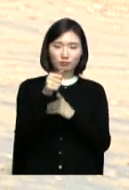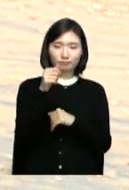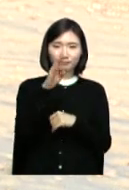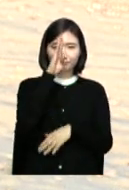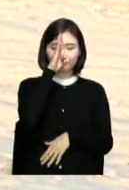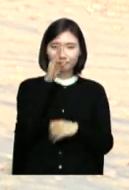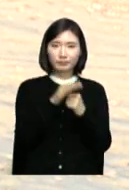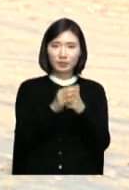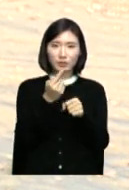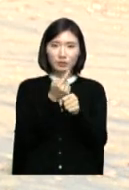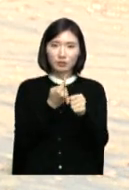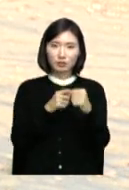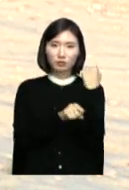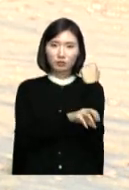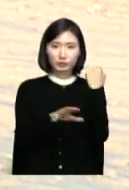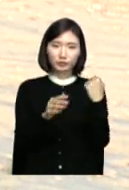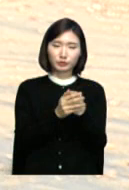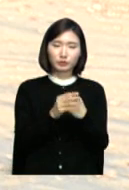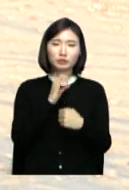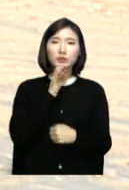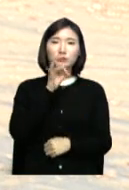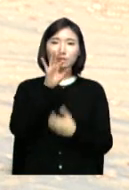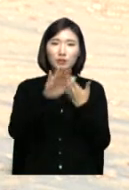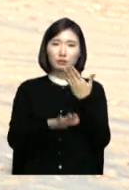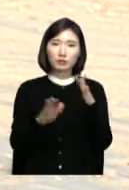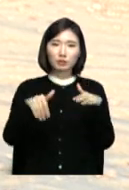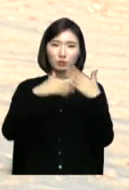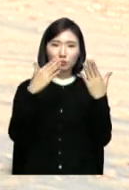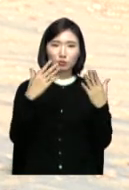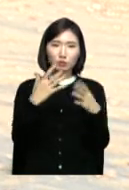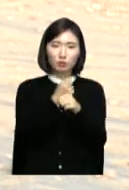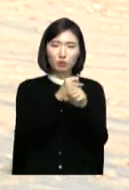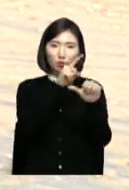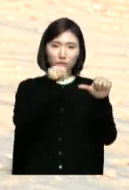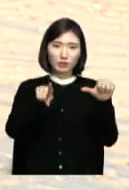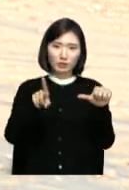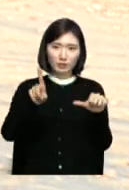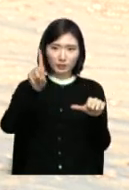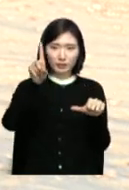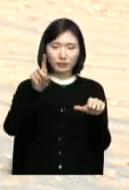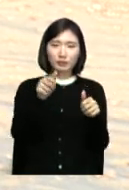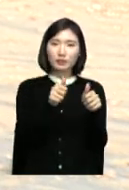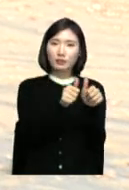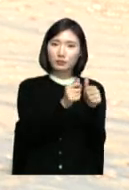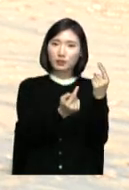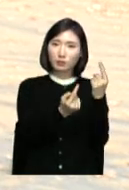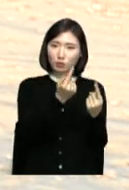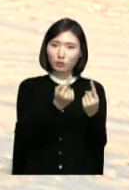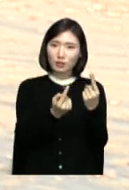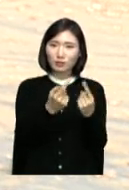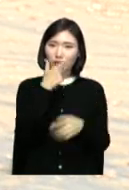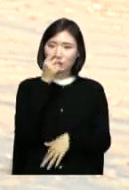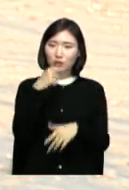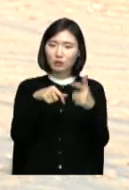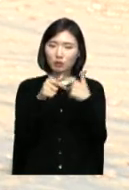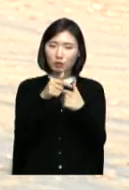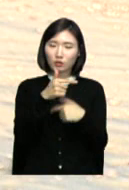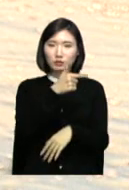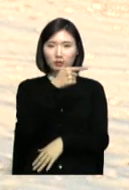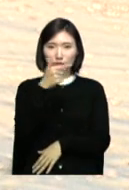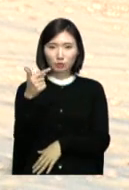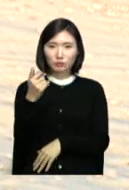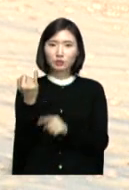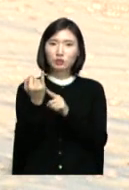지난해를 기준으로 보면 세 미만이 전체에 5분의 남성보다는 민감성이 조금 더 높은